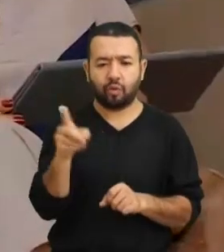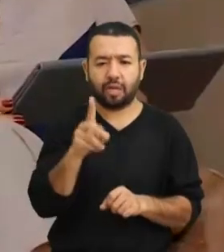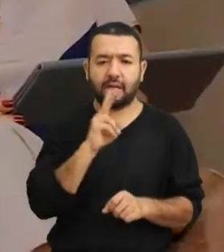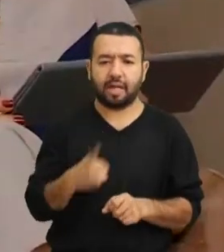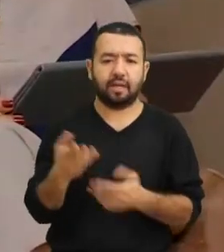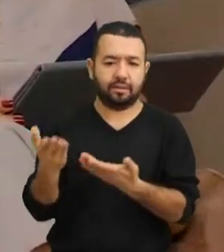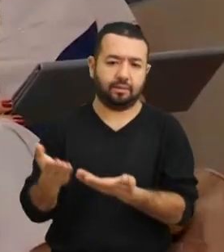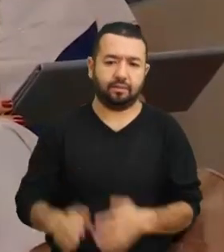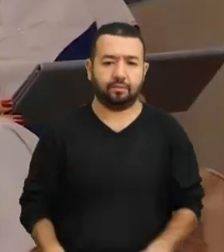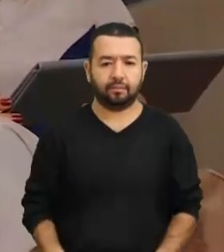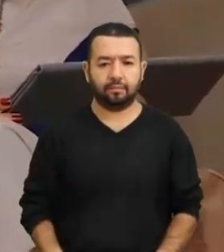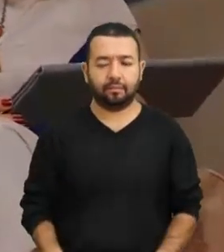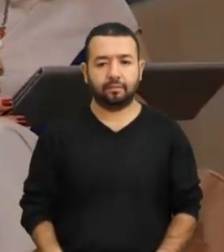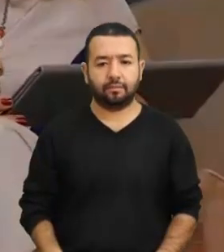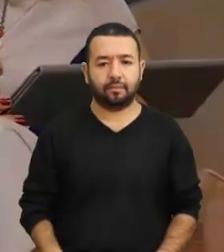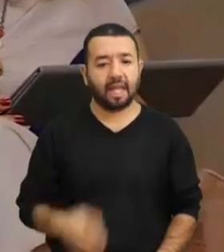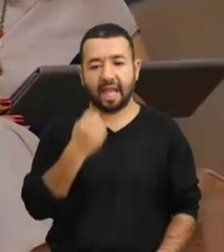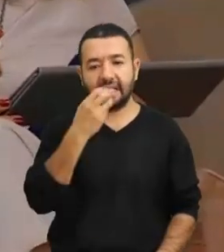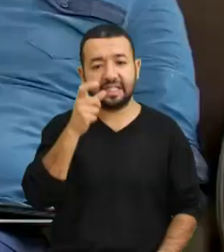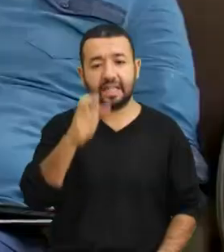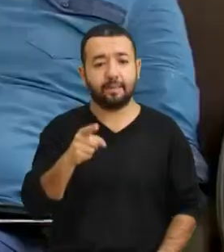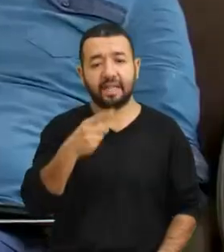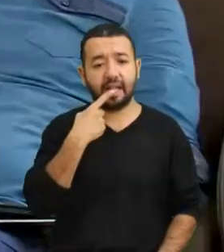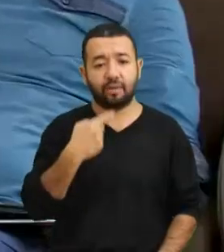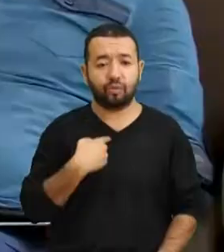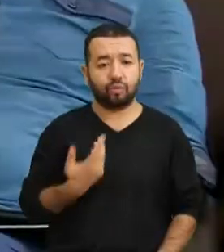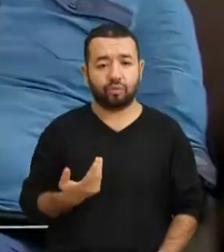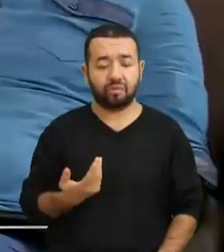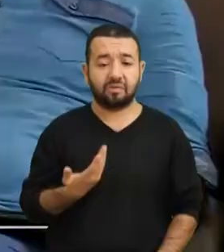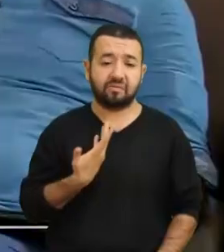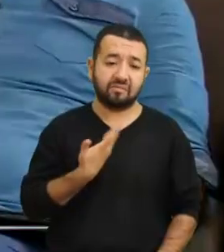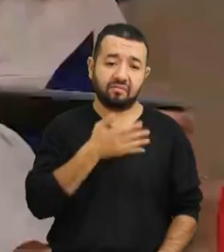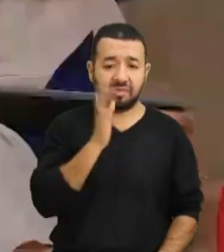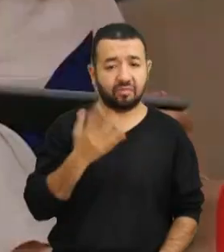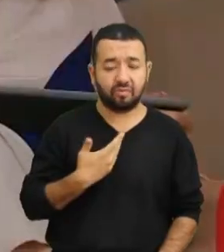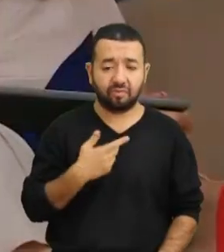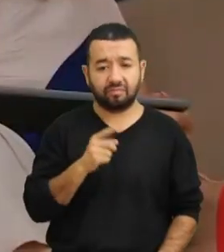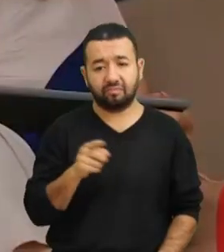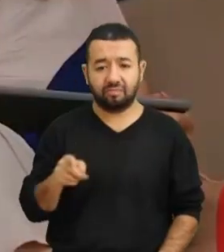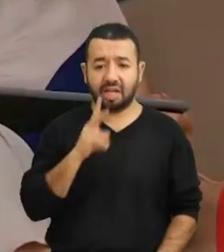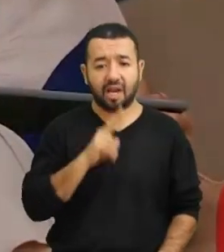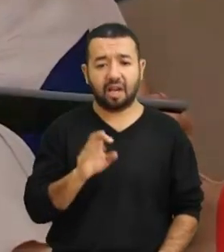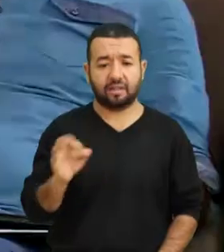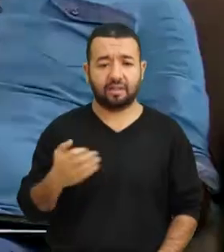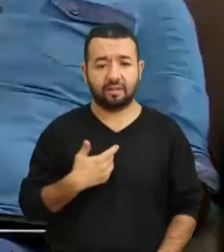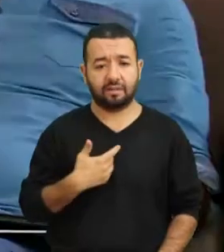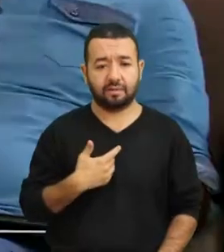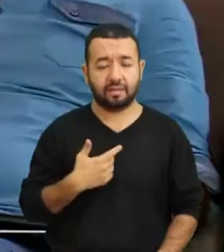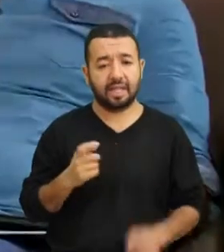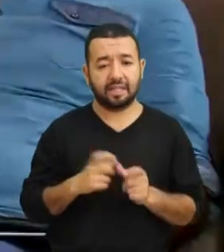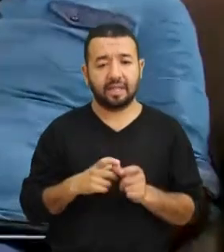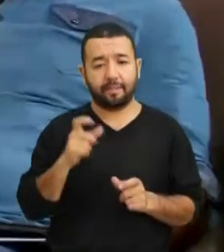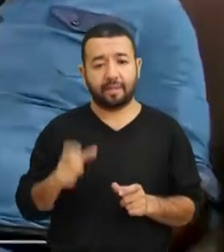karar verecekler tabii yani. Çiçeğim, sen ne diyorsun? Ay, vallahi bilemiyorum ki. Kararsızım. Ya